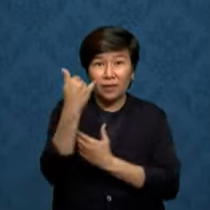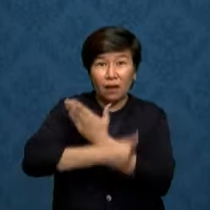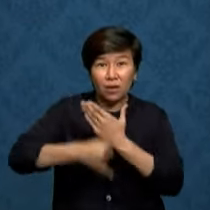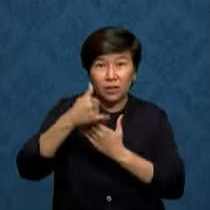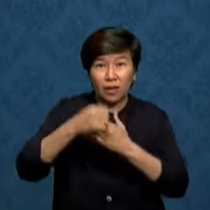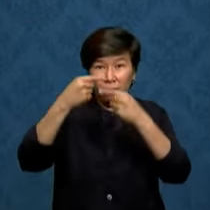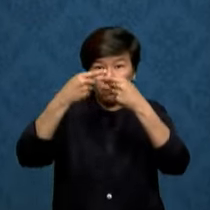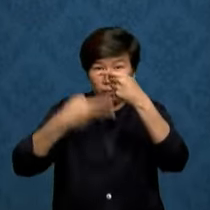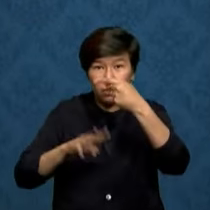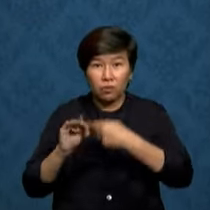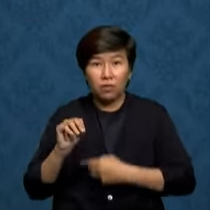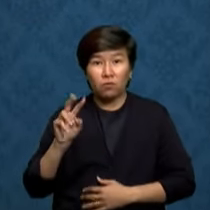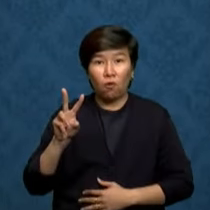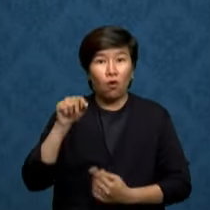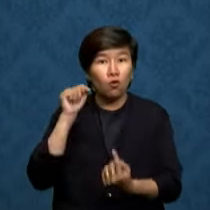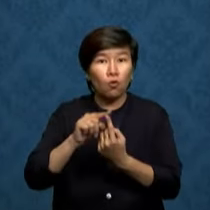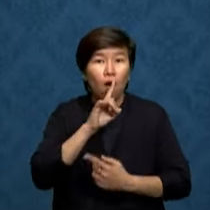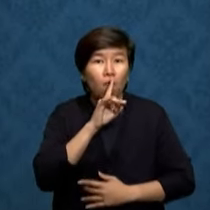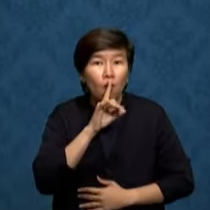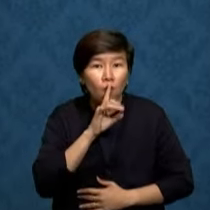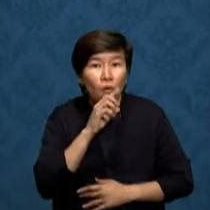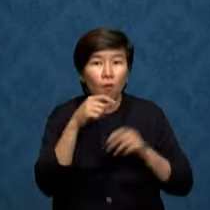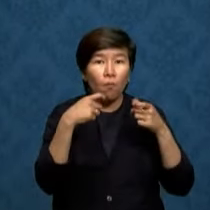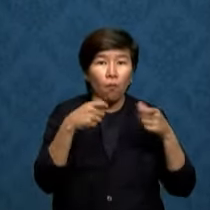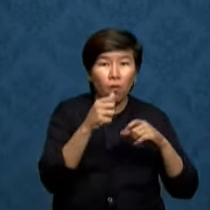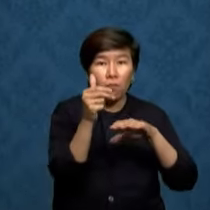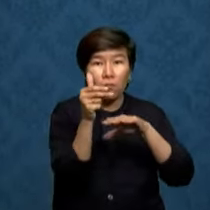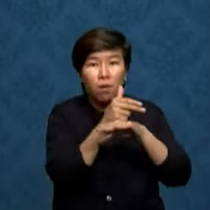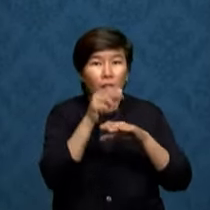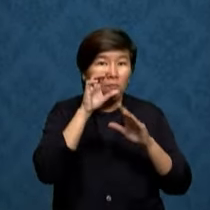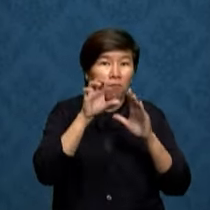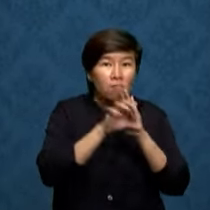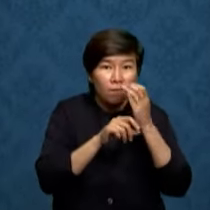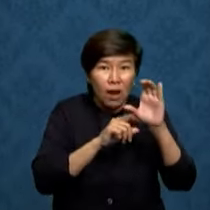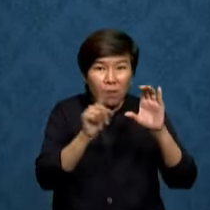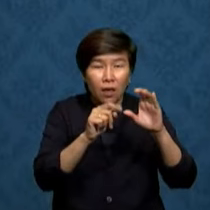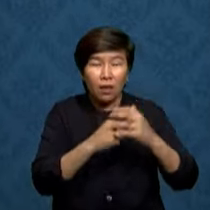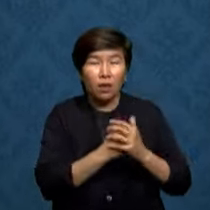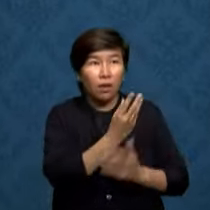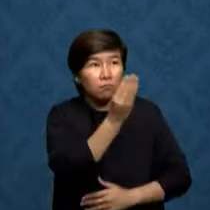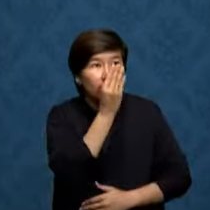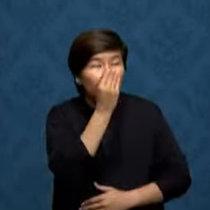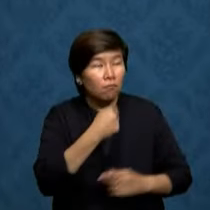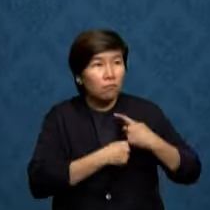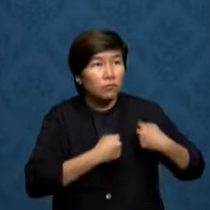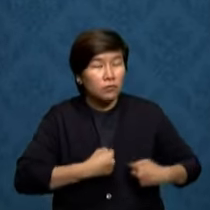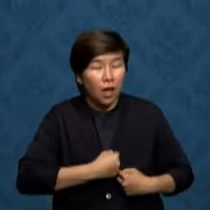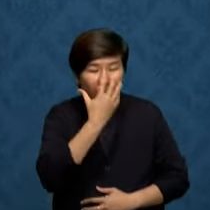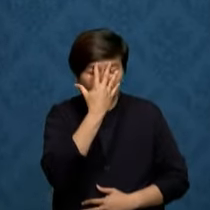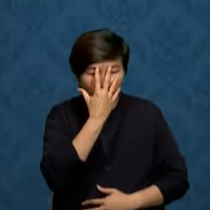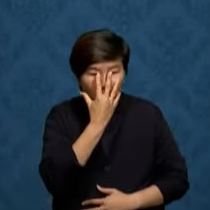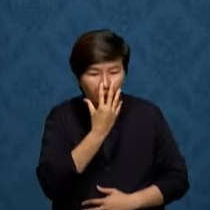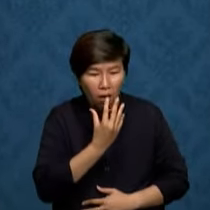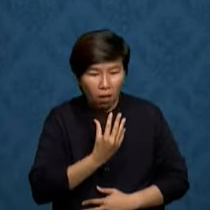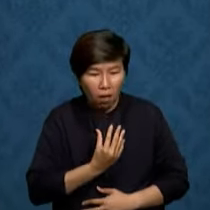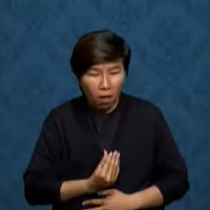ครับบอกว่าการใช้สื่อลามกคณาจารย์เนี่ยมีผลทำให้จิตตกซึมเศร้าท่านประธานซึ่งผม